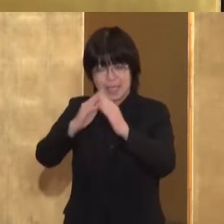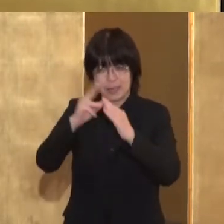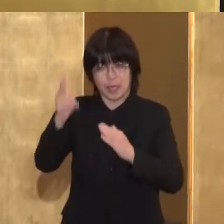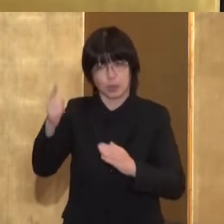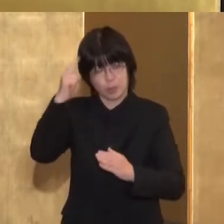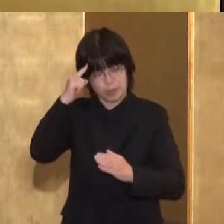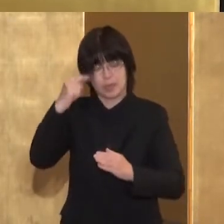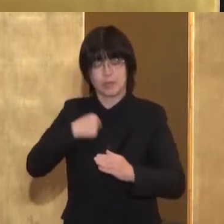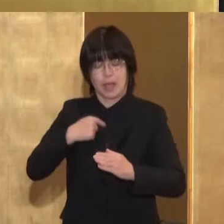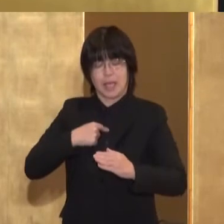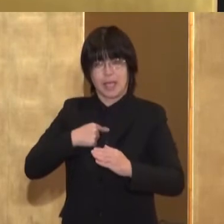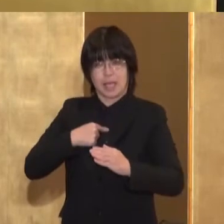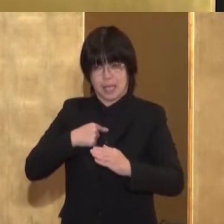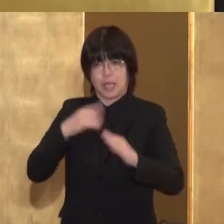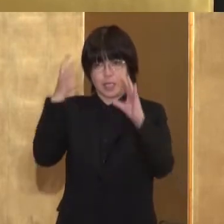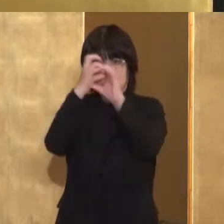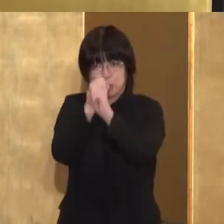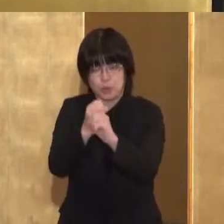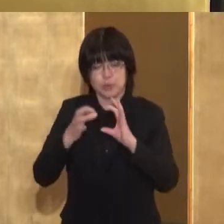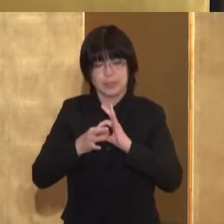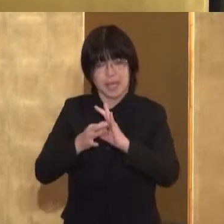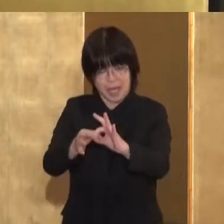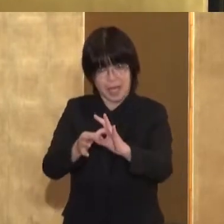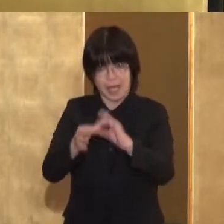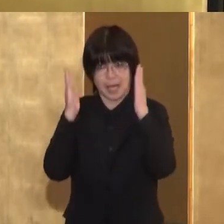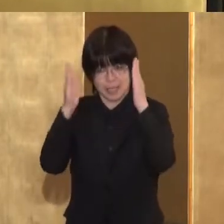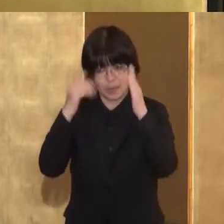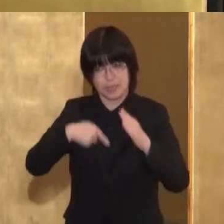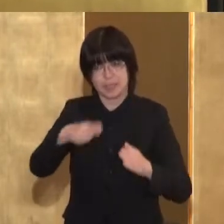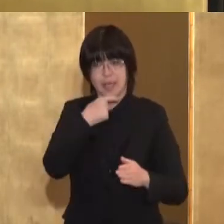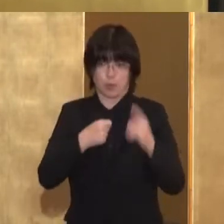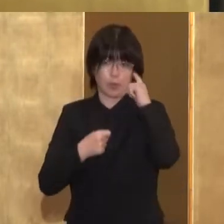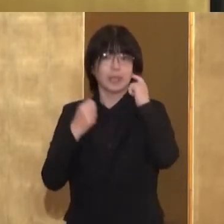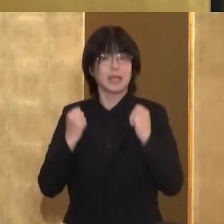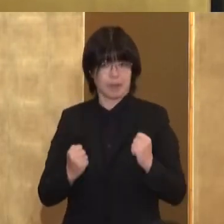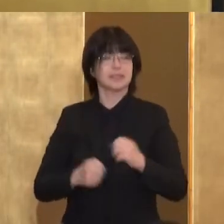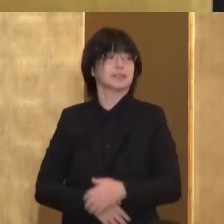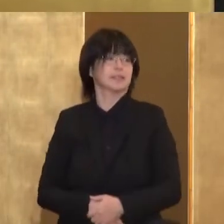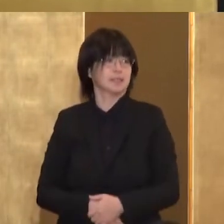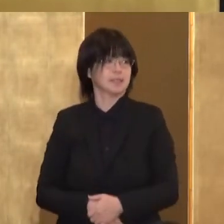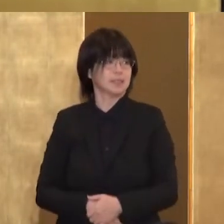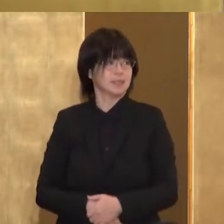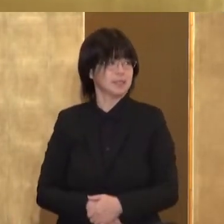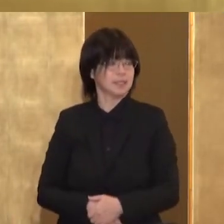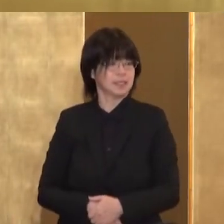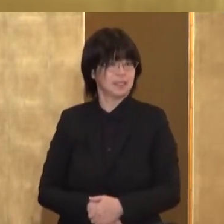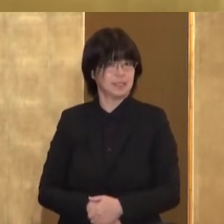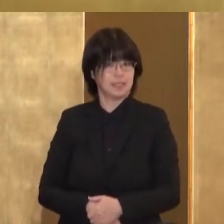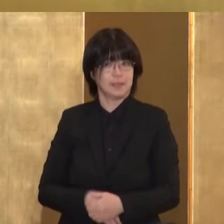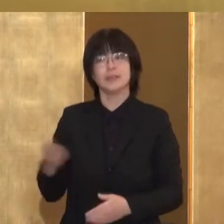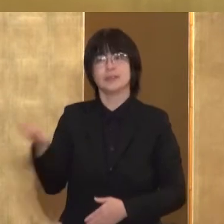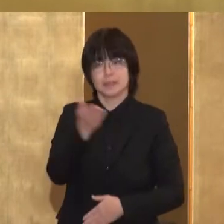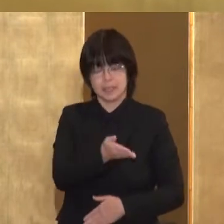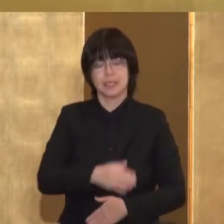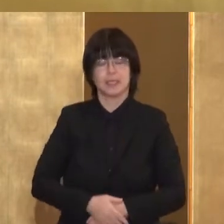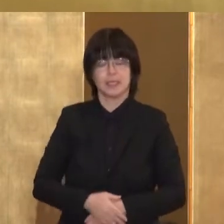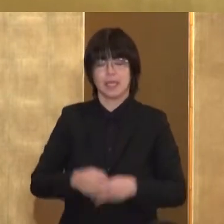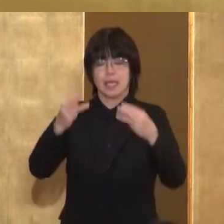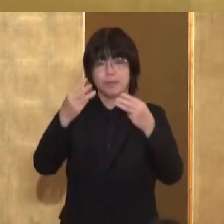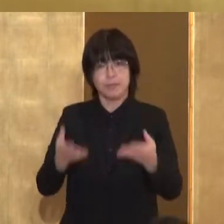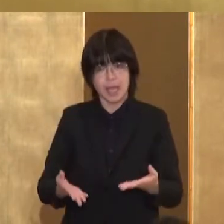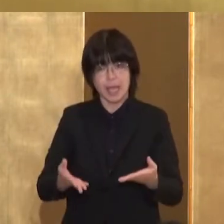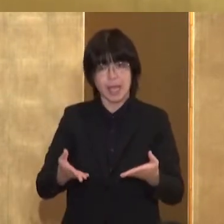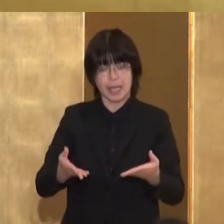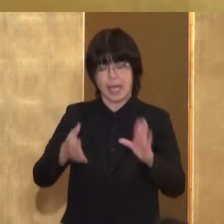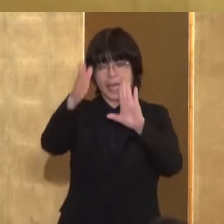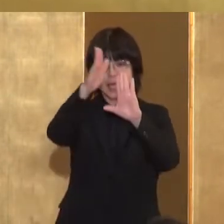に集中しながら、全力を傾けていきたいと思っています。 はい、それでは続きまして、三重県